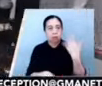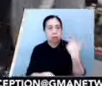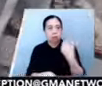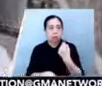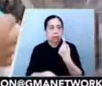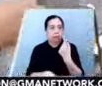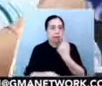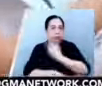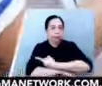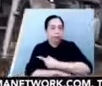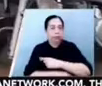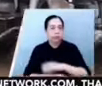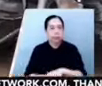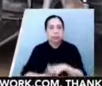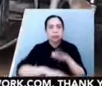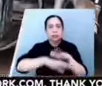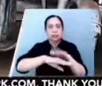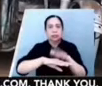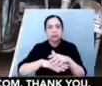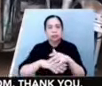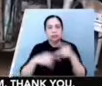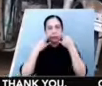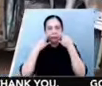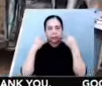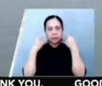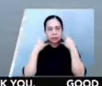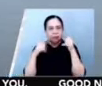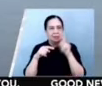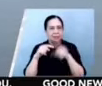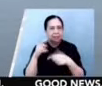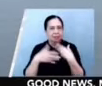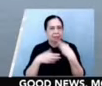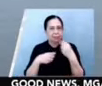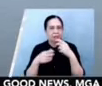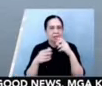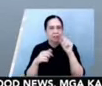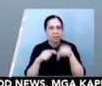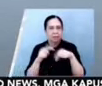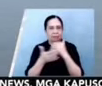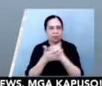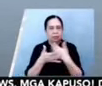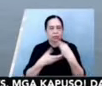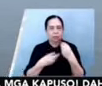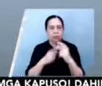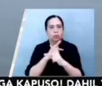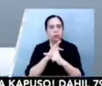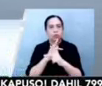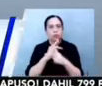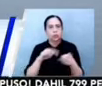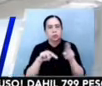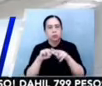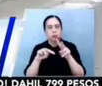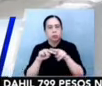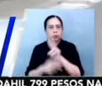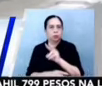pinapayuhang magsuot ng face mask kung hindi maiwasang lumabas ng bahay bilang proteksyon sa increased volcanic